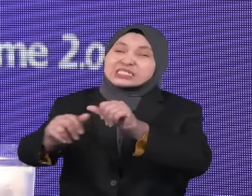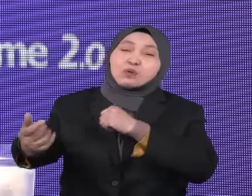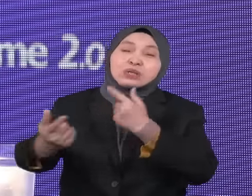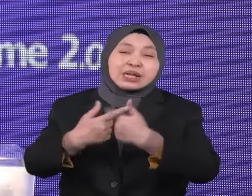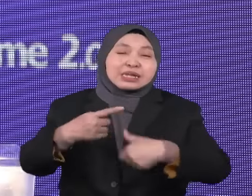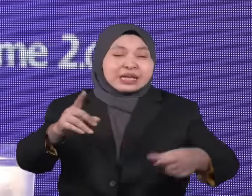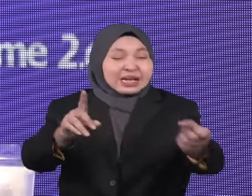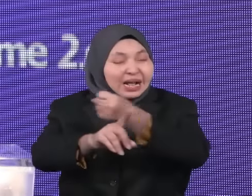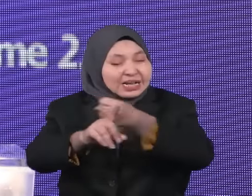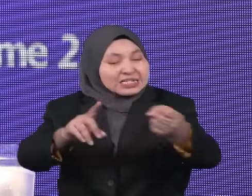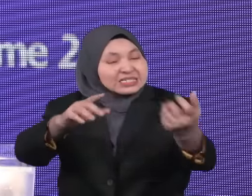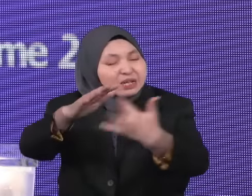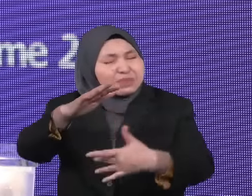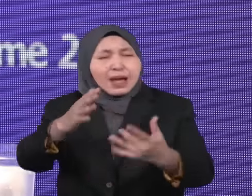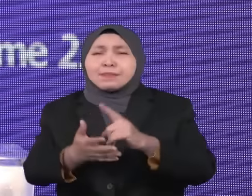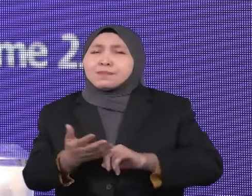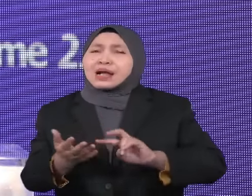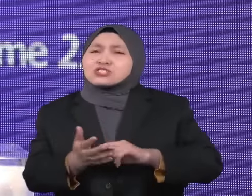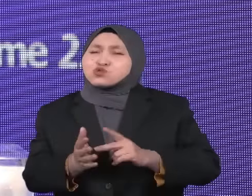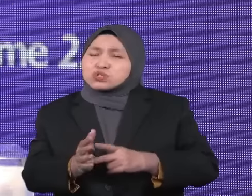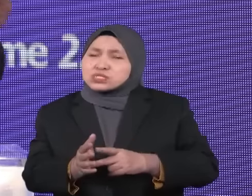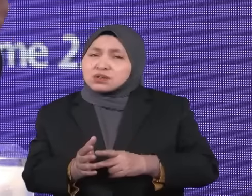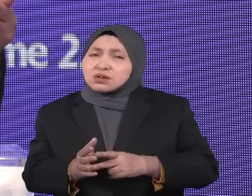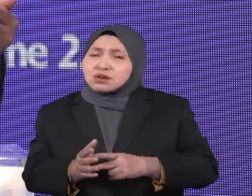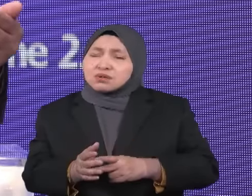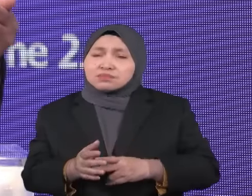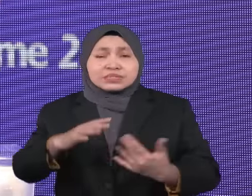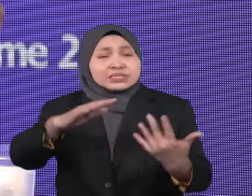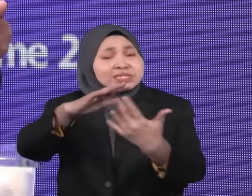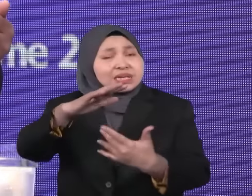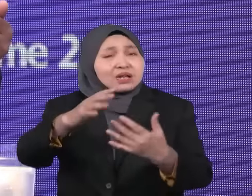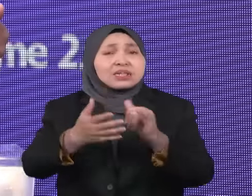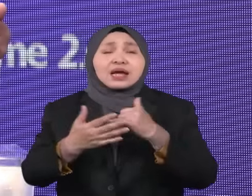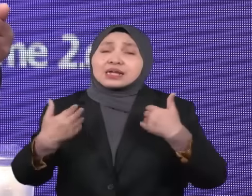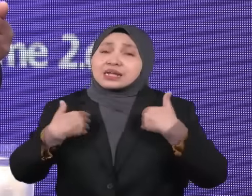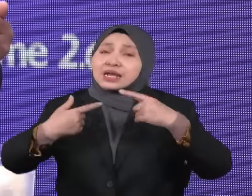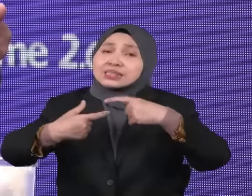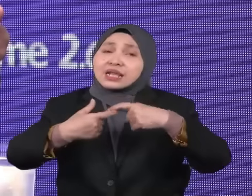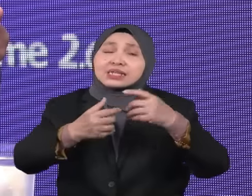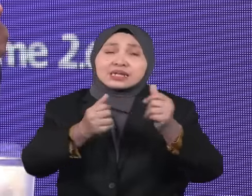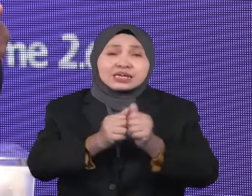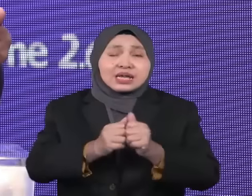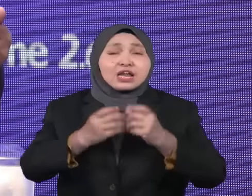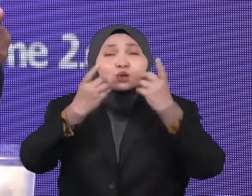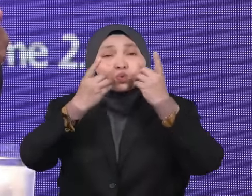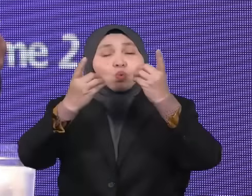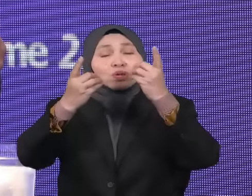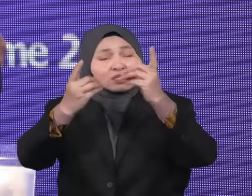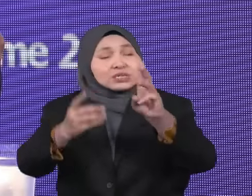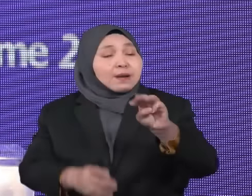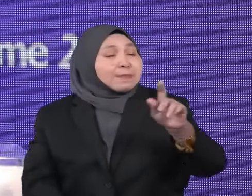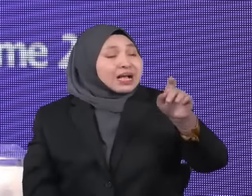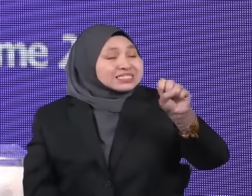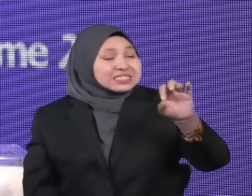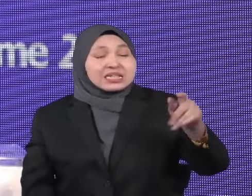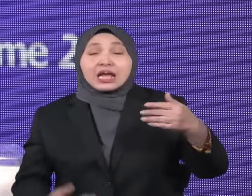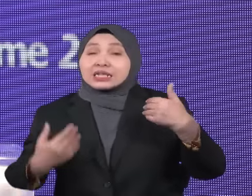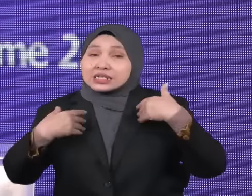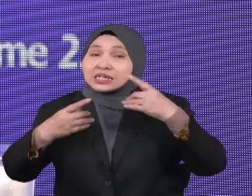azab neraka. Apa maksudnya? Maksudnya ialah neraka itu ada kaitan dengan dosa maksiat yang berada di dunia ini,